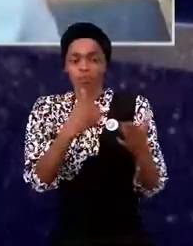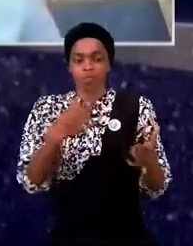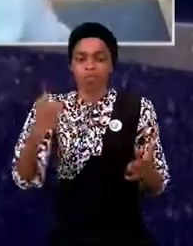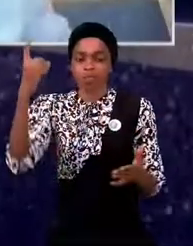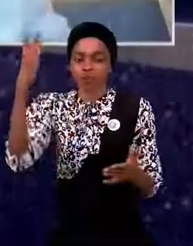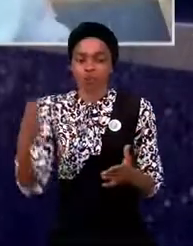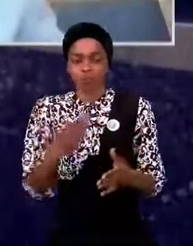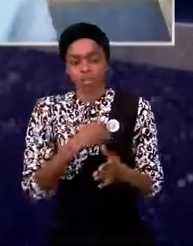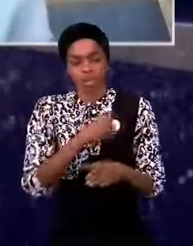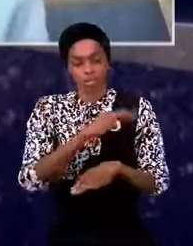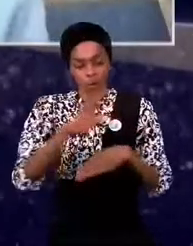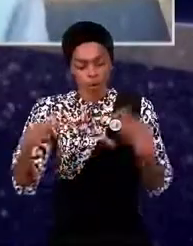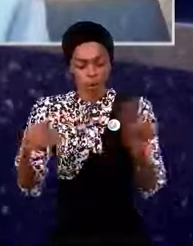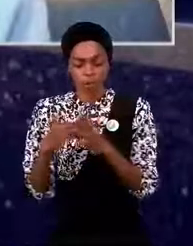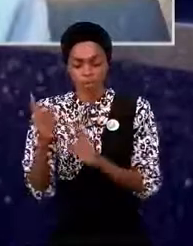Christ ici.